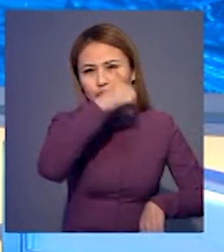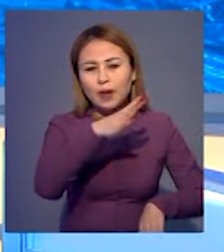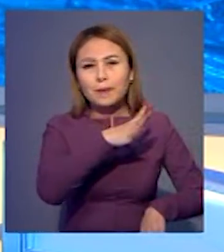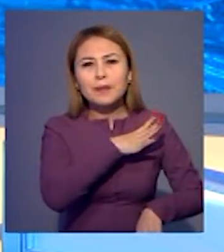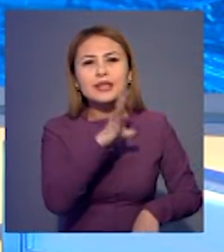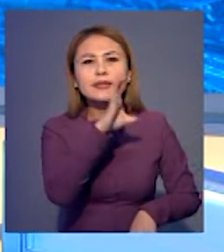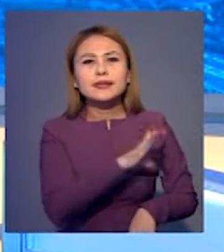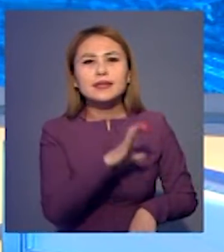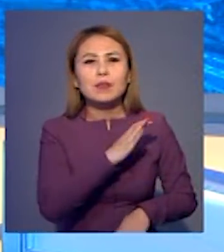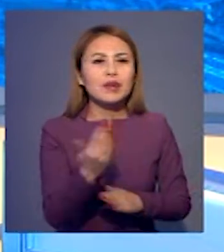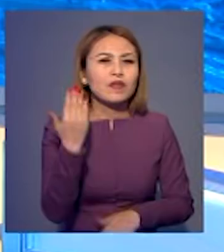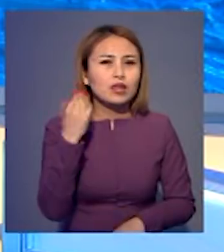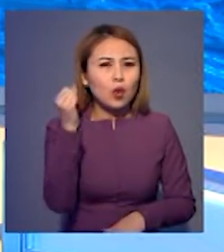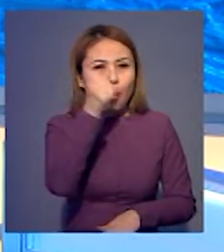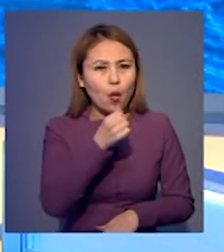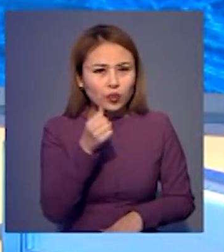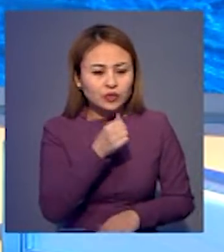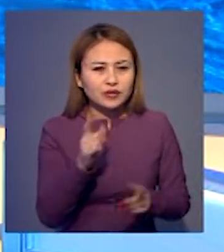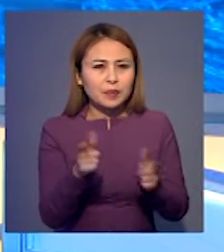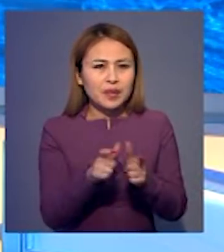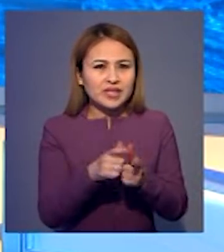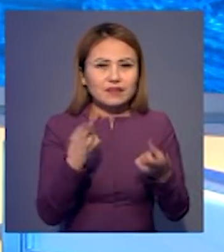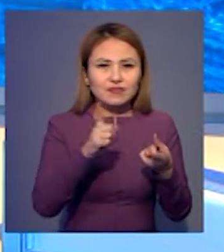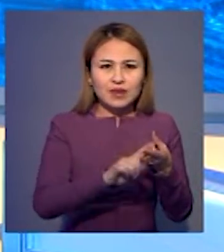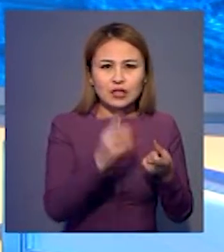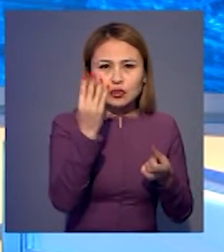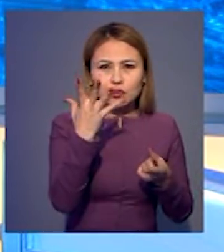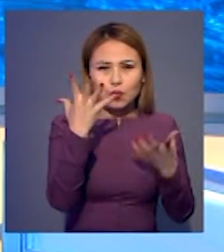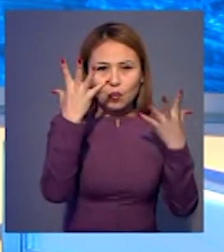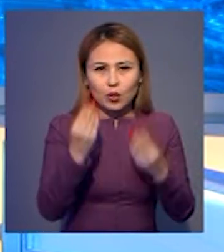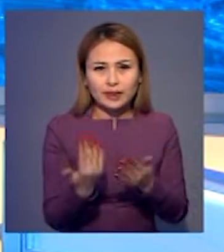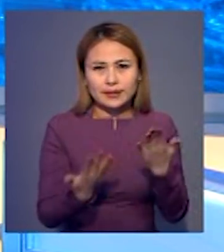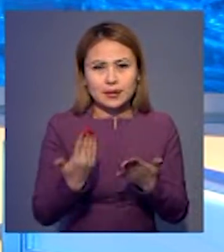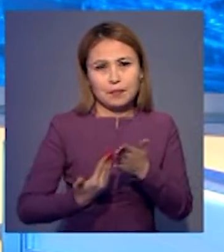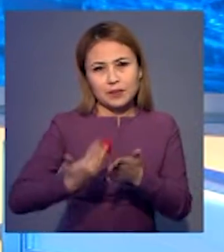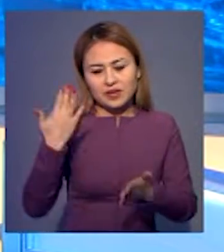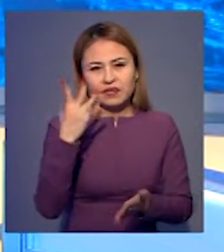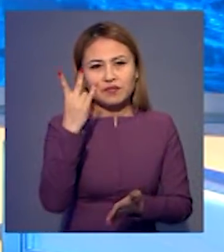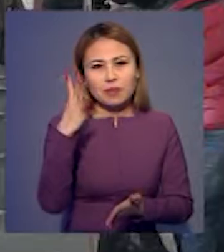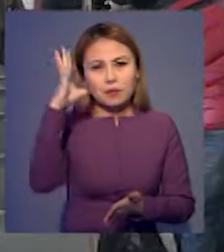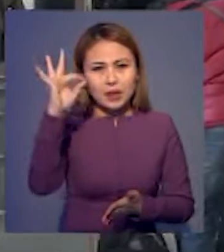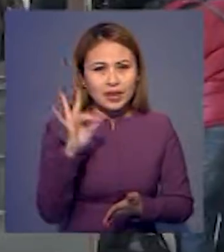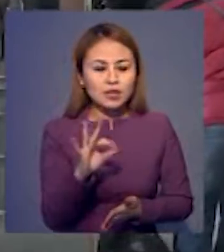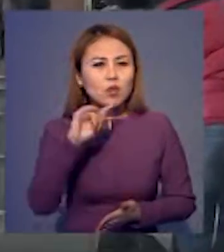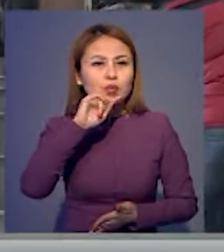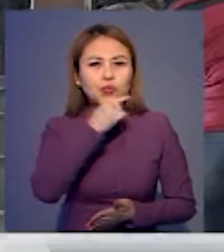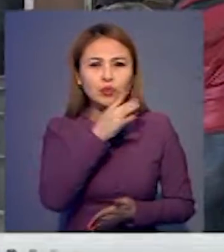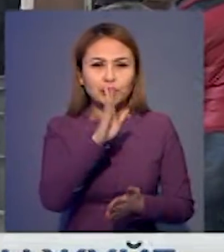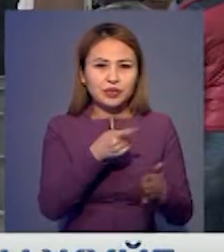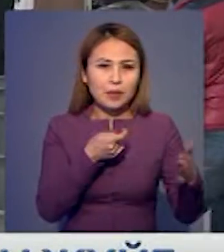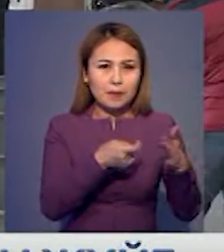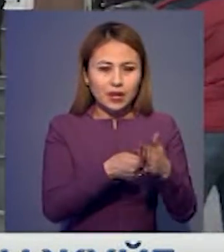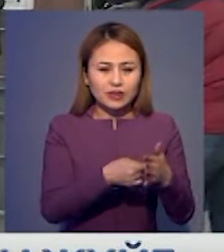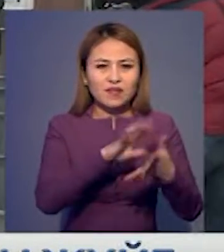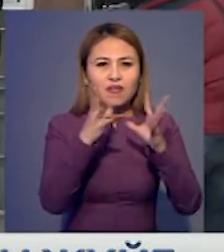42 айында енгізілген болатын. Оған сай жолаушы билетті 45 күн бұрын алса, 25% үнемдейтін көрінеді.